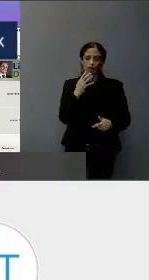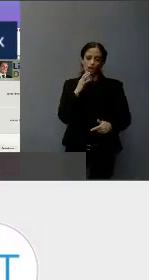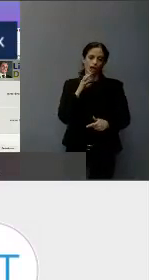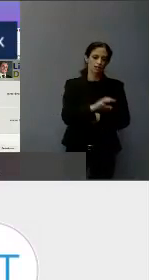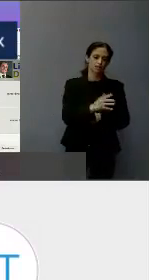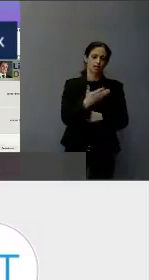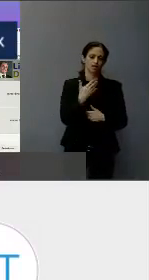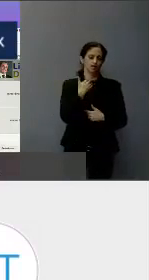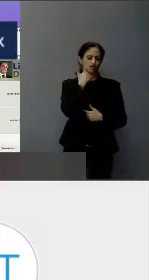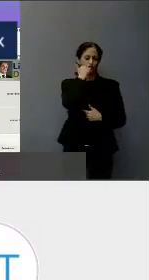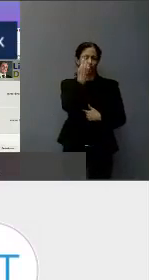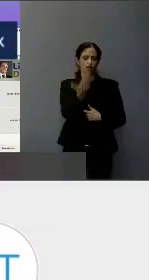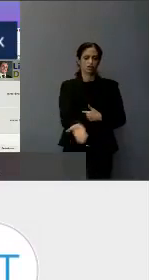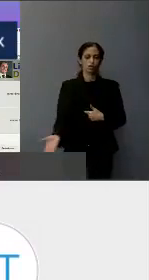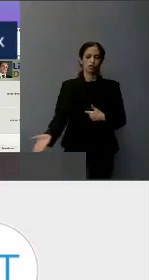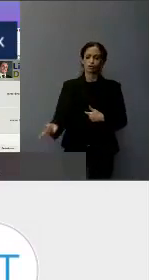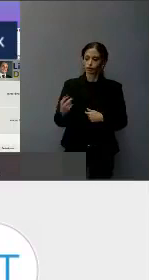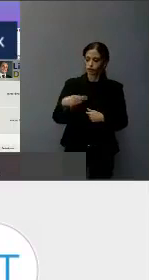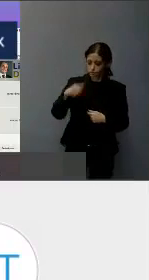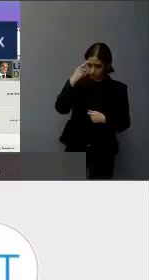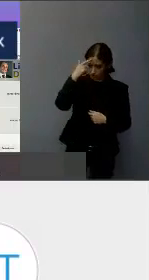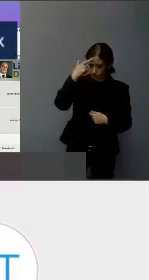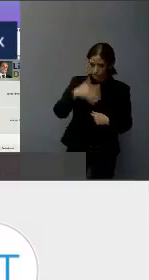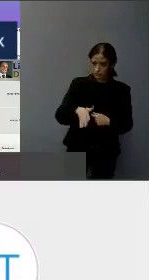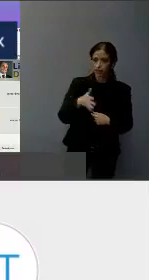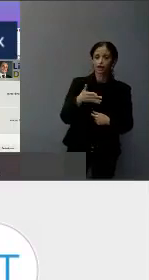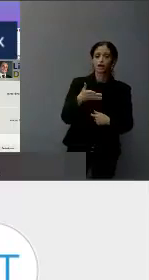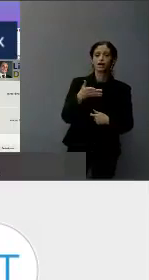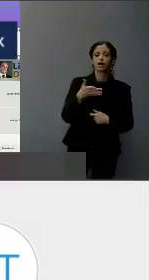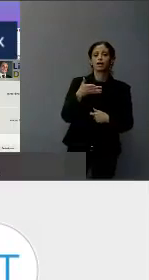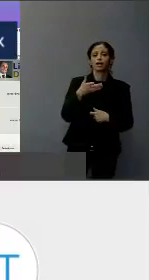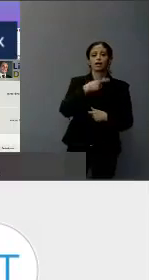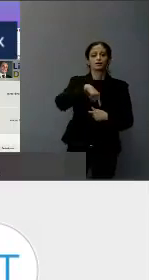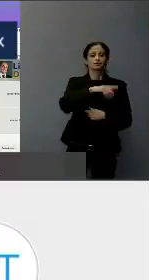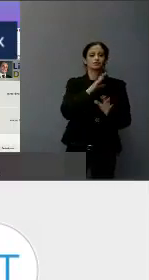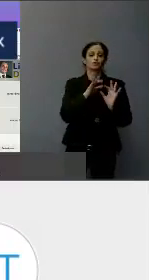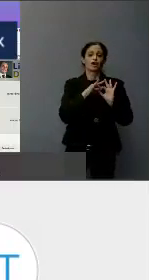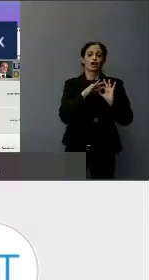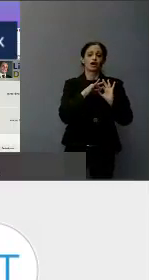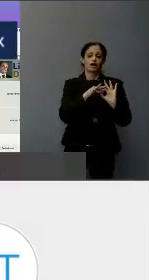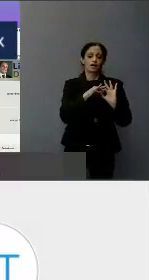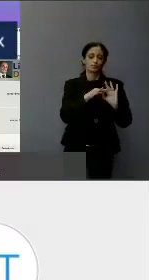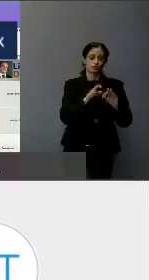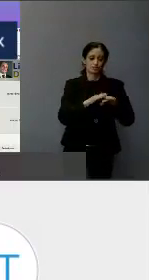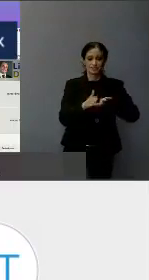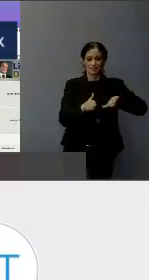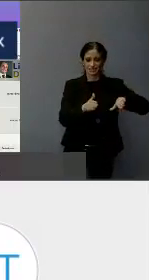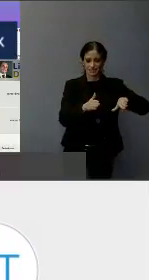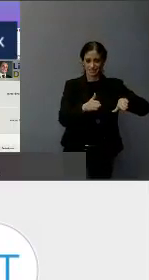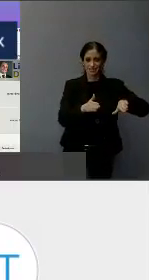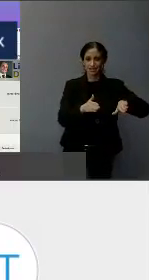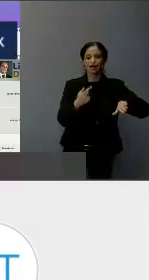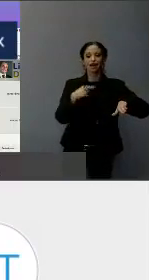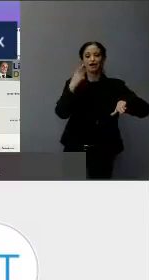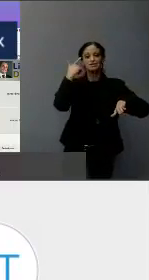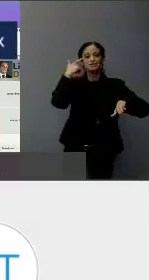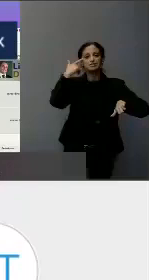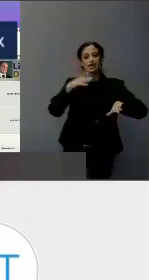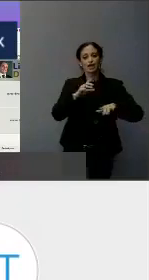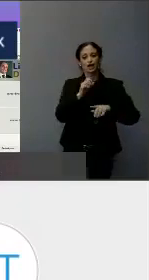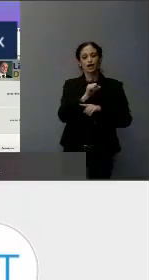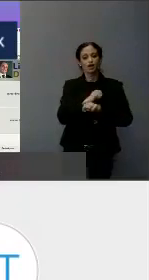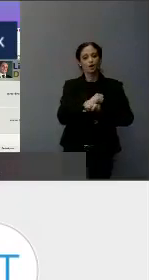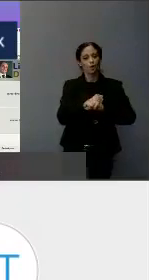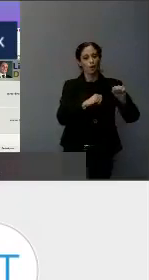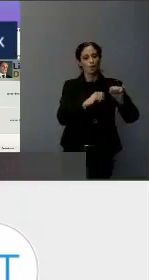densa e ben sanno i nostri amici di sinistra e il compagno bernini che